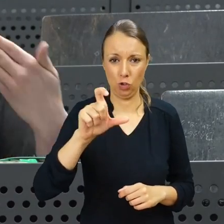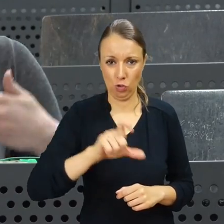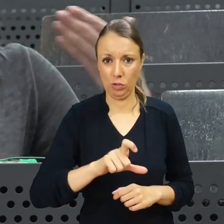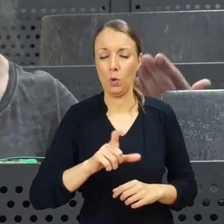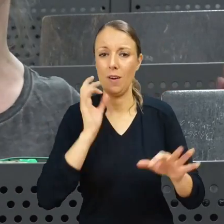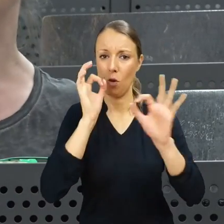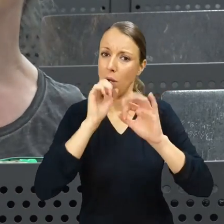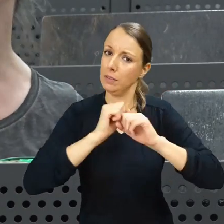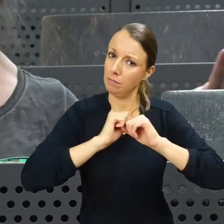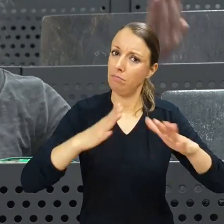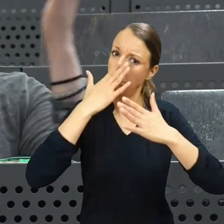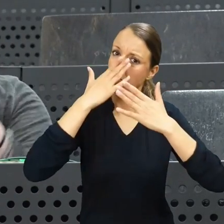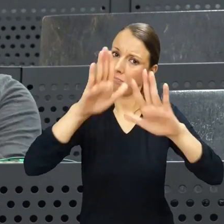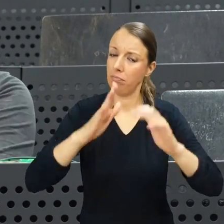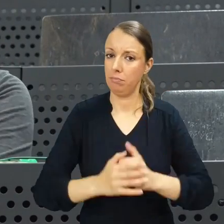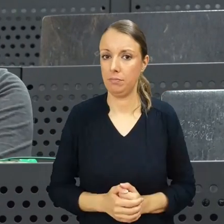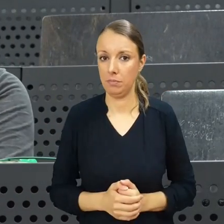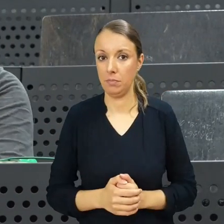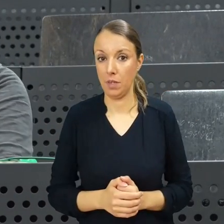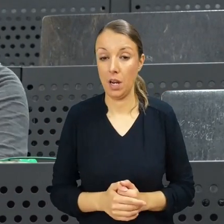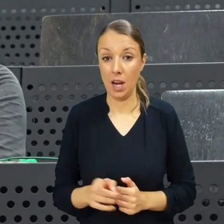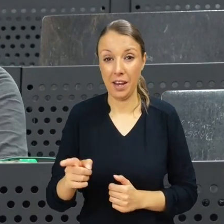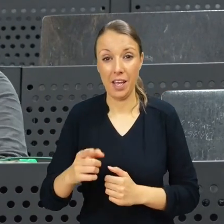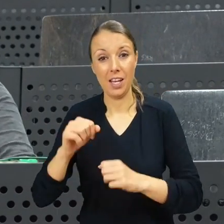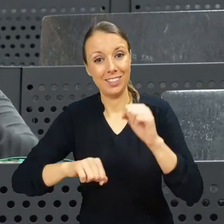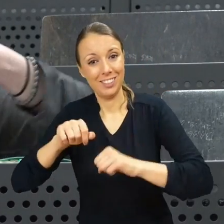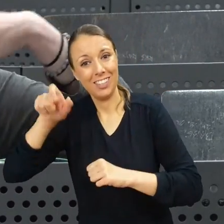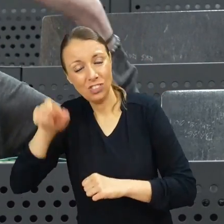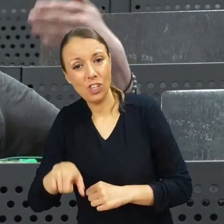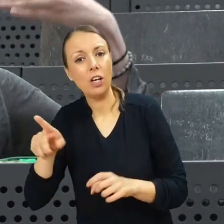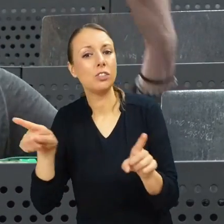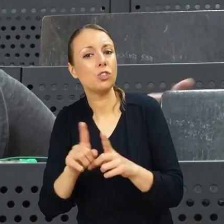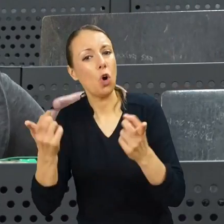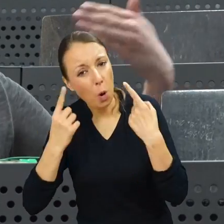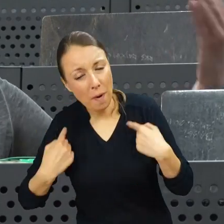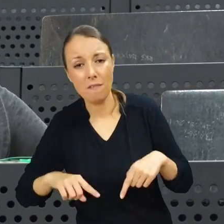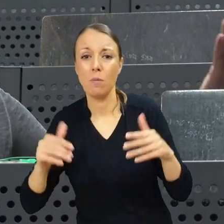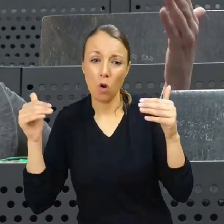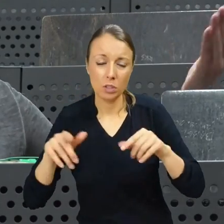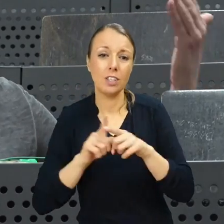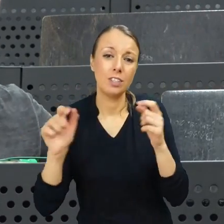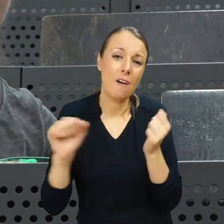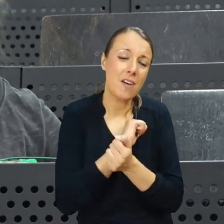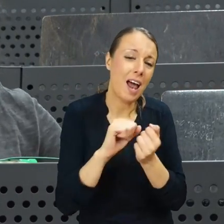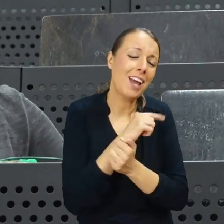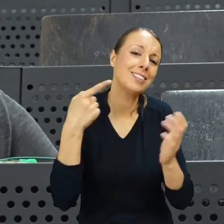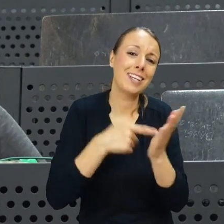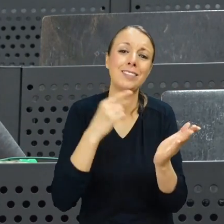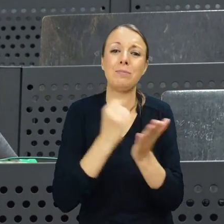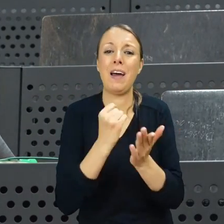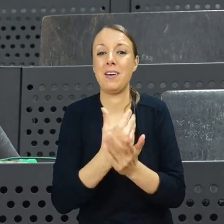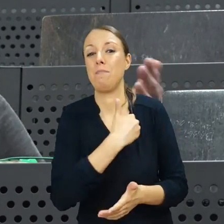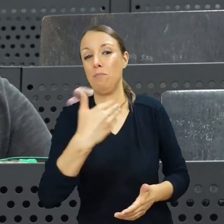I to, że również sędzia może stać się w pozycji obywatela i walczyć o sprawy wspólne, o sprawy